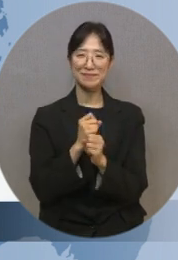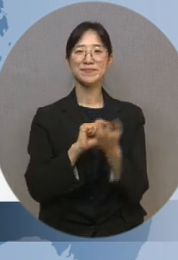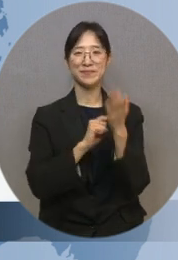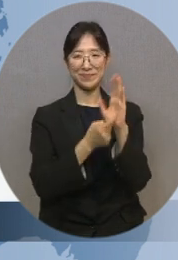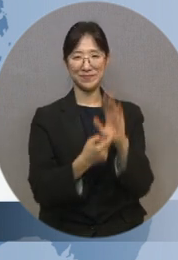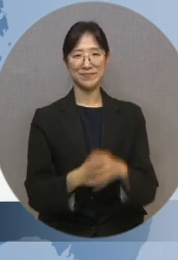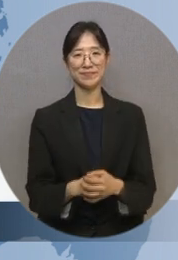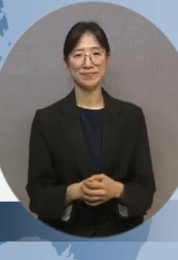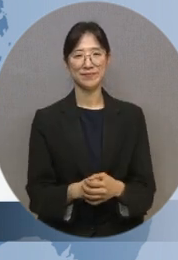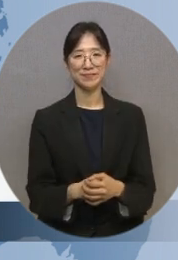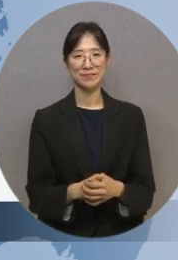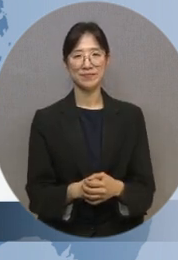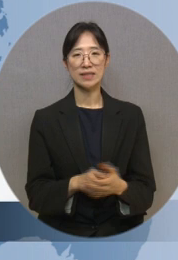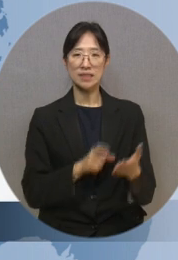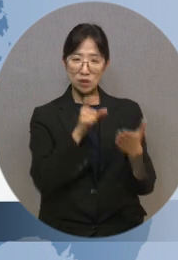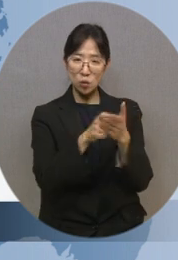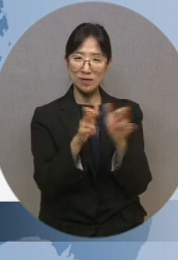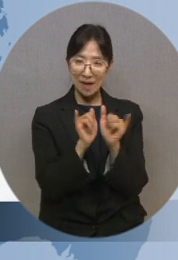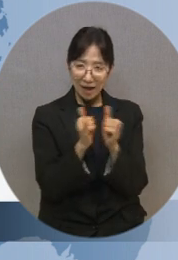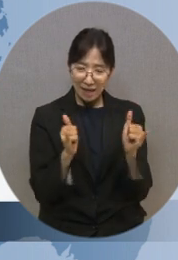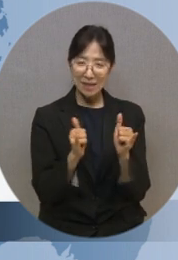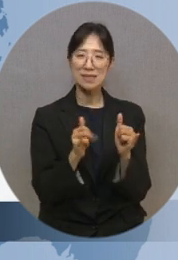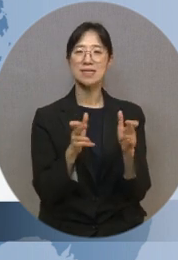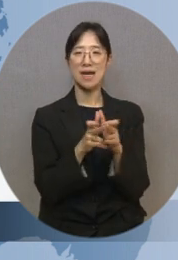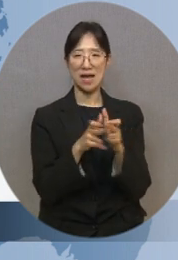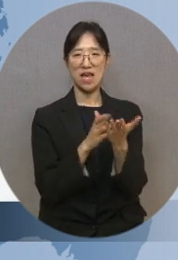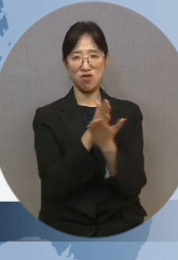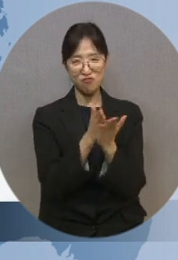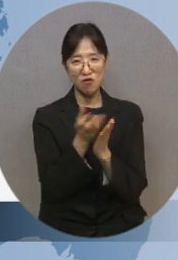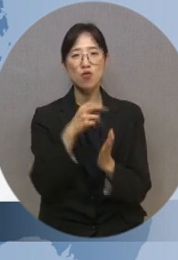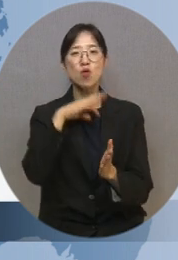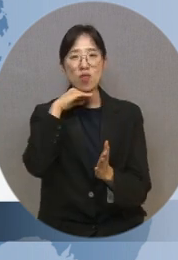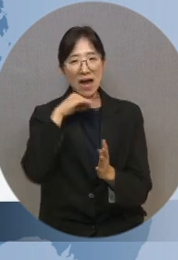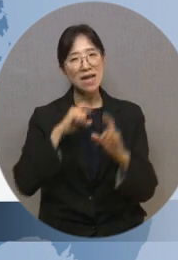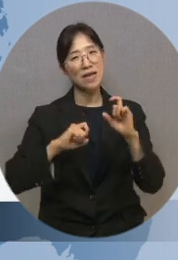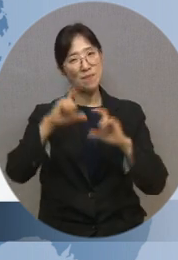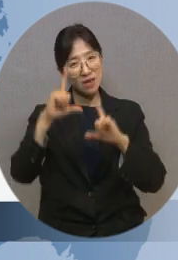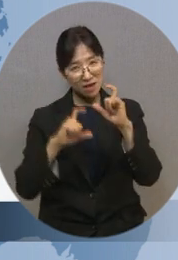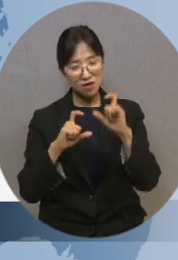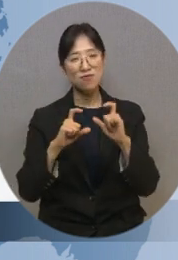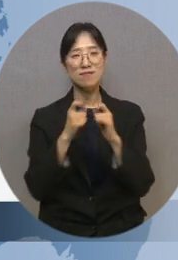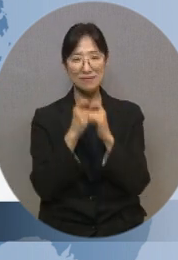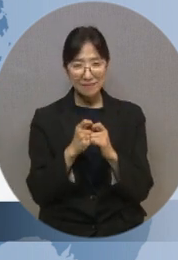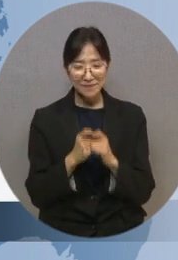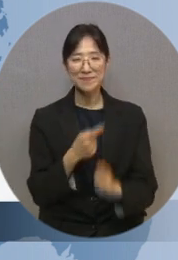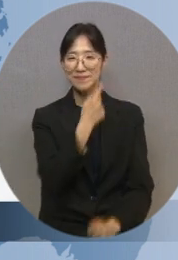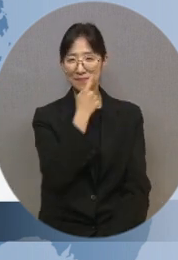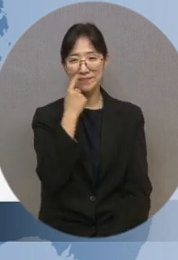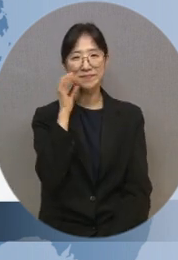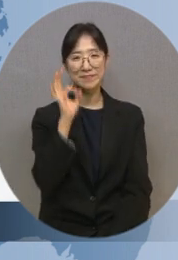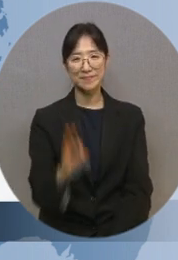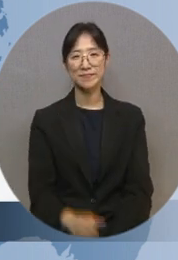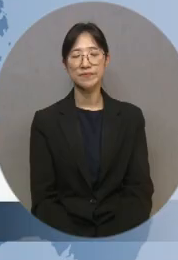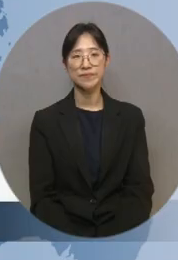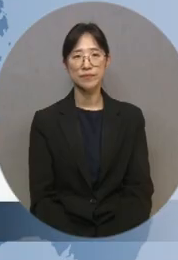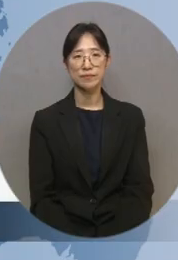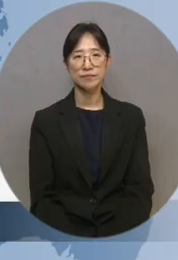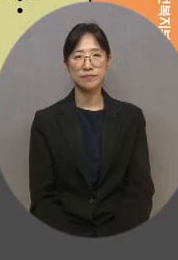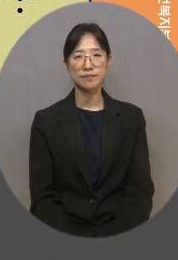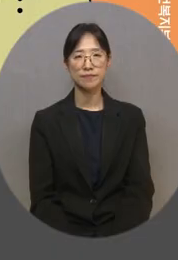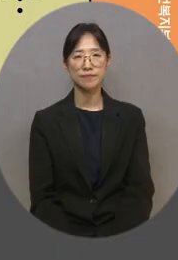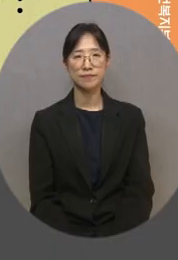밝혔습니다 등록 장애인의 장애 유형과 연령대별 비중이 어땠는지 자세한 내용 김은별 기자가